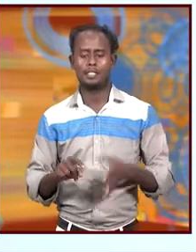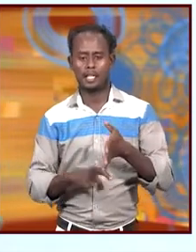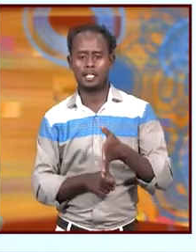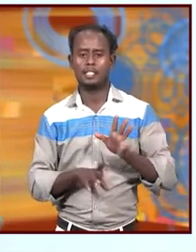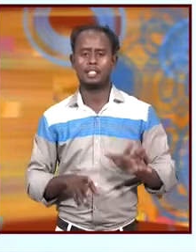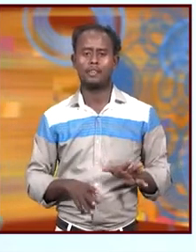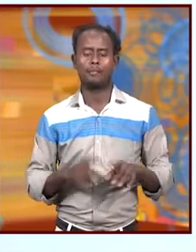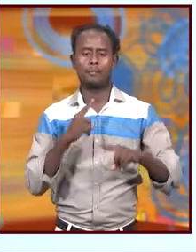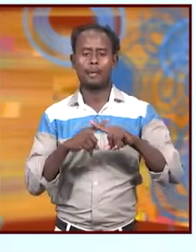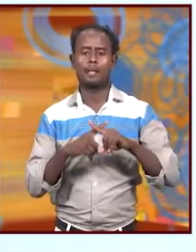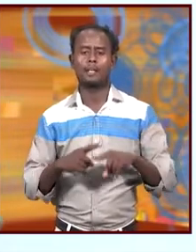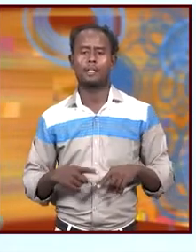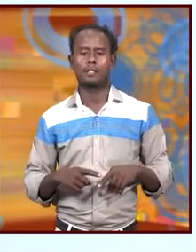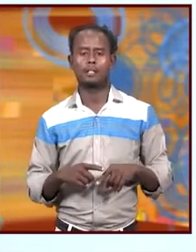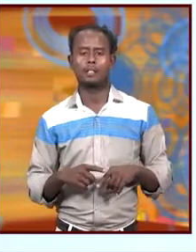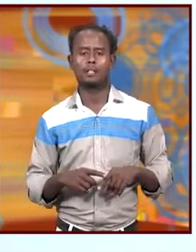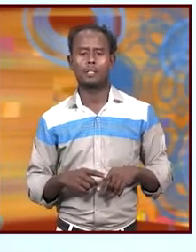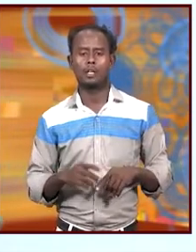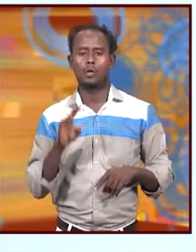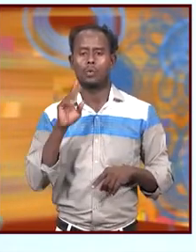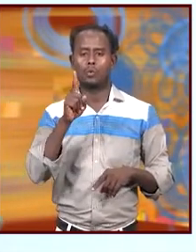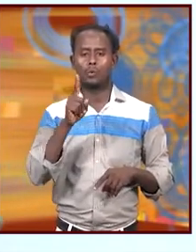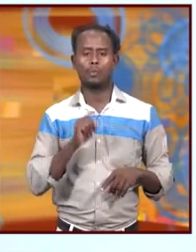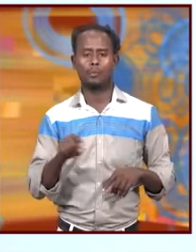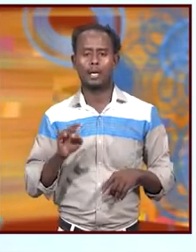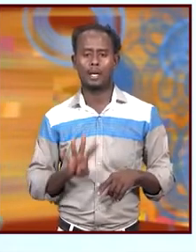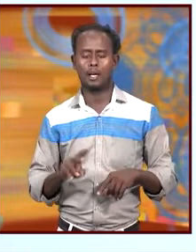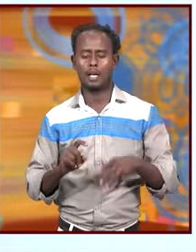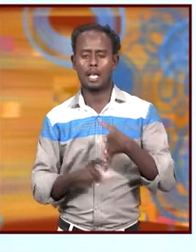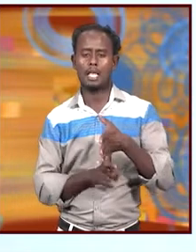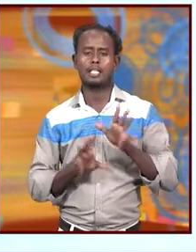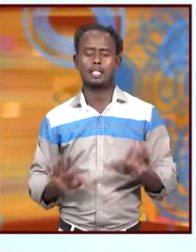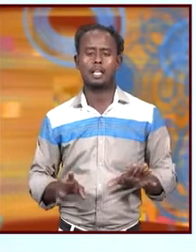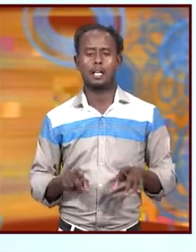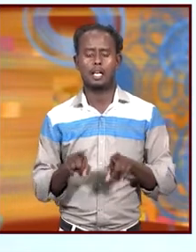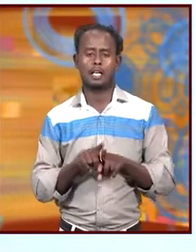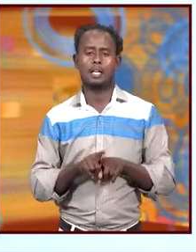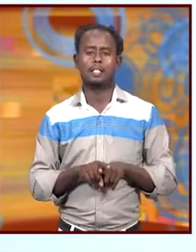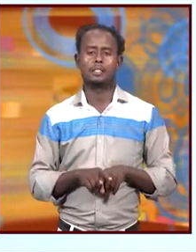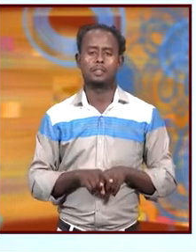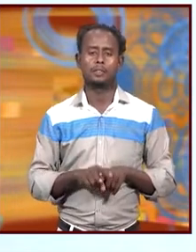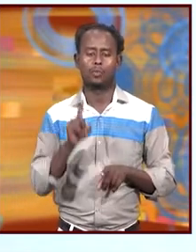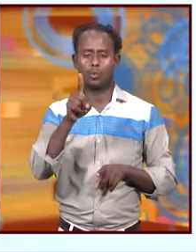எஸ் பெருக்கல் 1/4 எஸ். ஆக